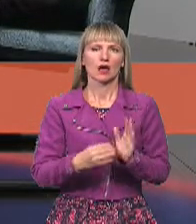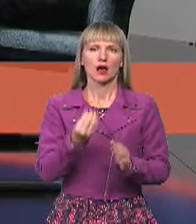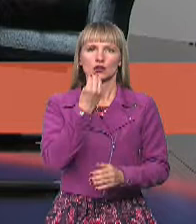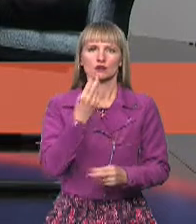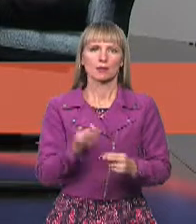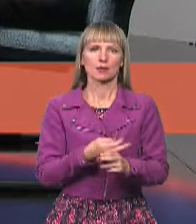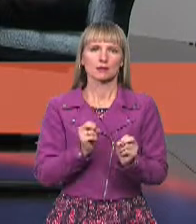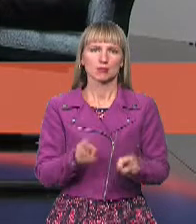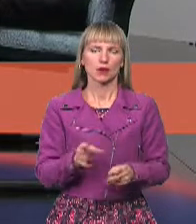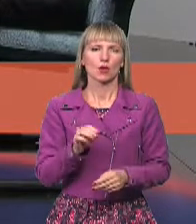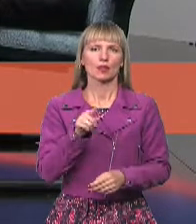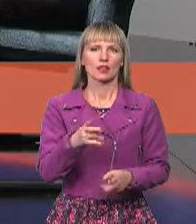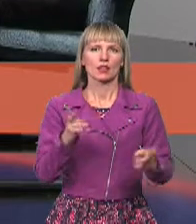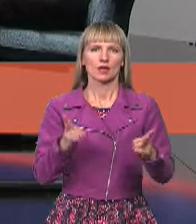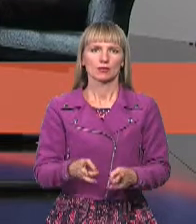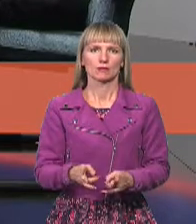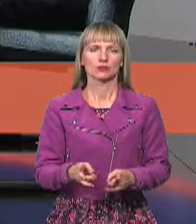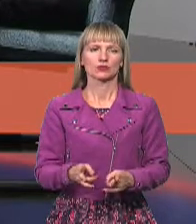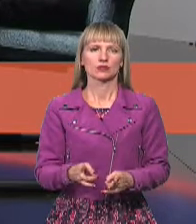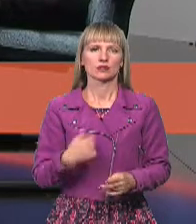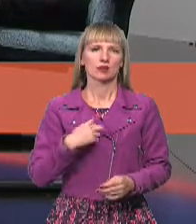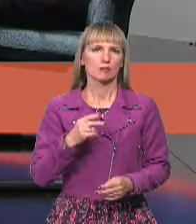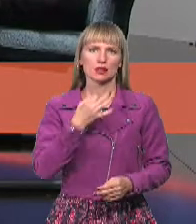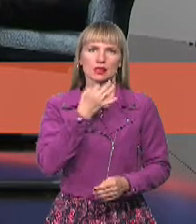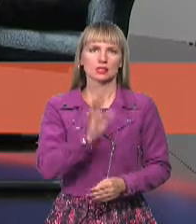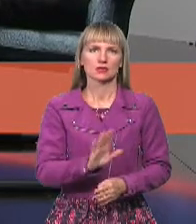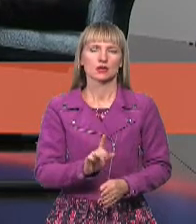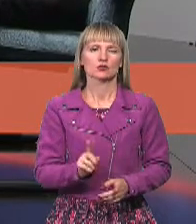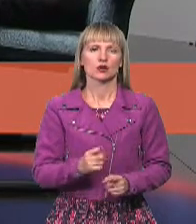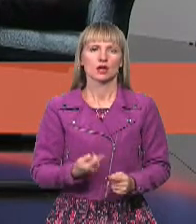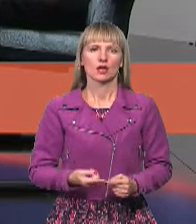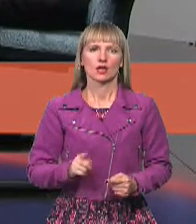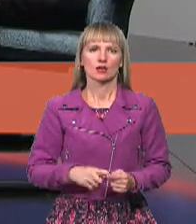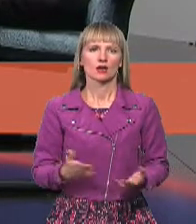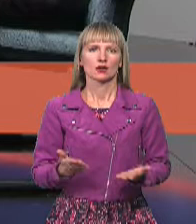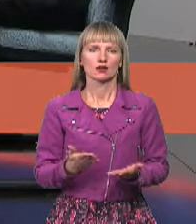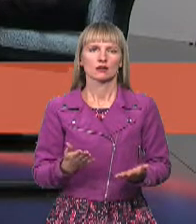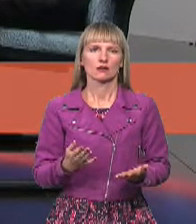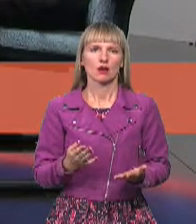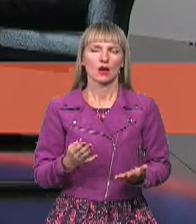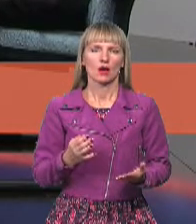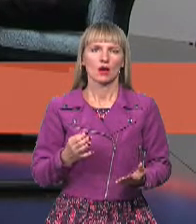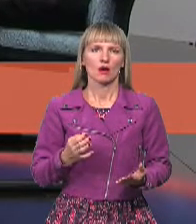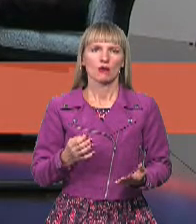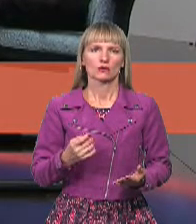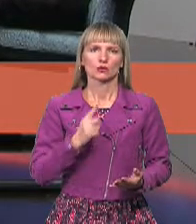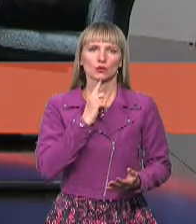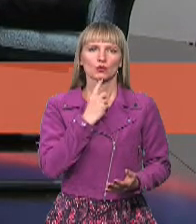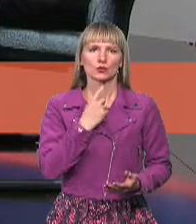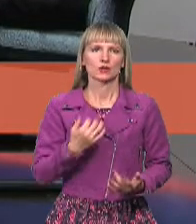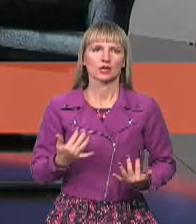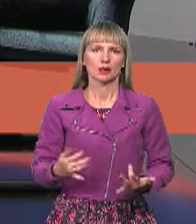От них требуется, я бы не сказал, что это какие-то космические требования, от них